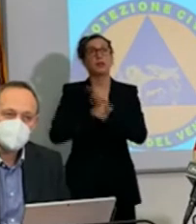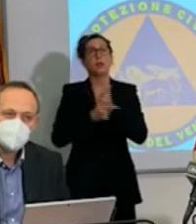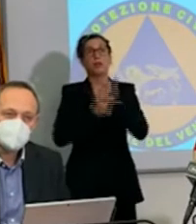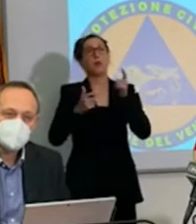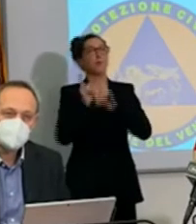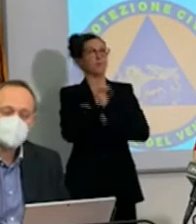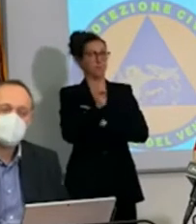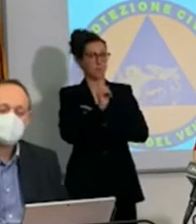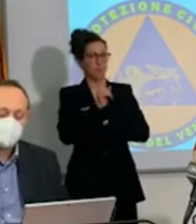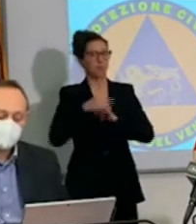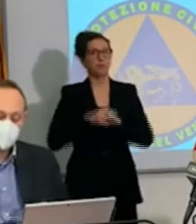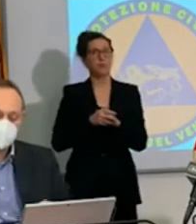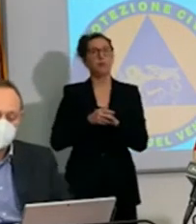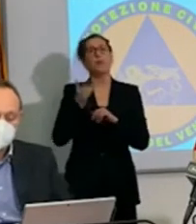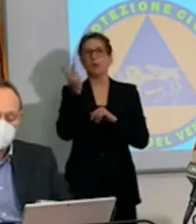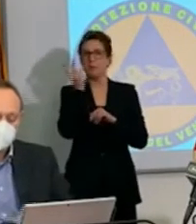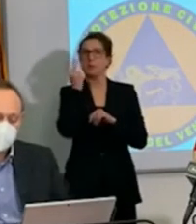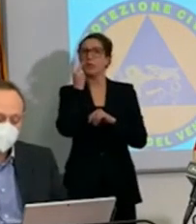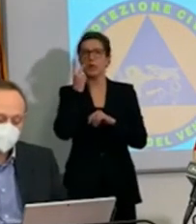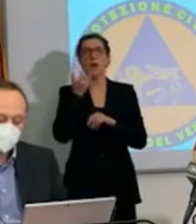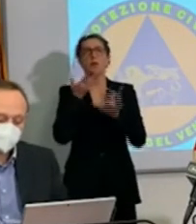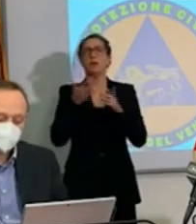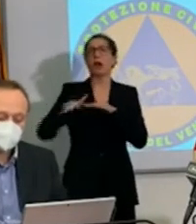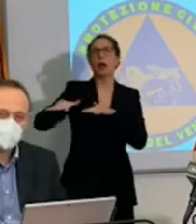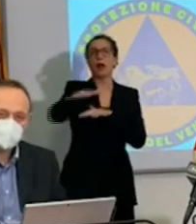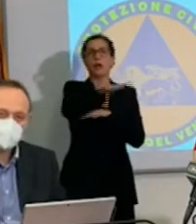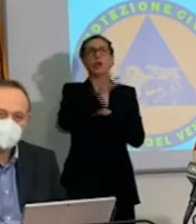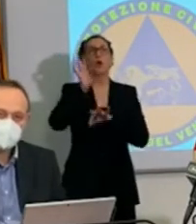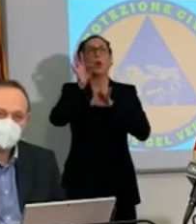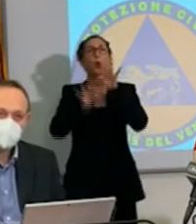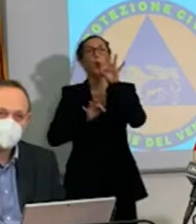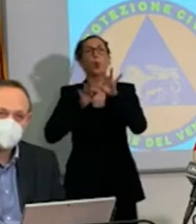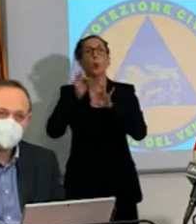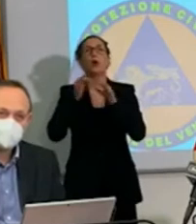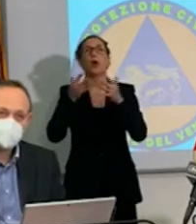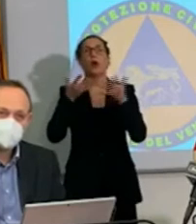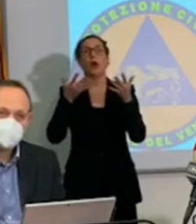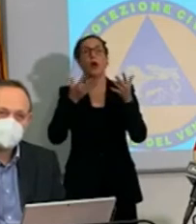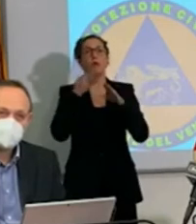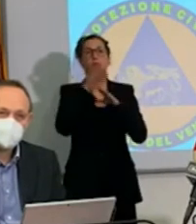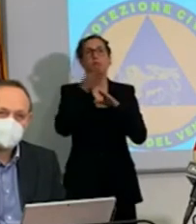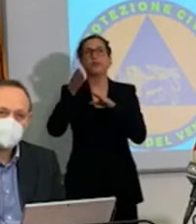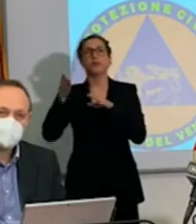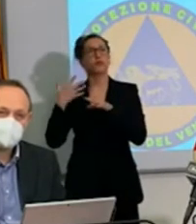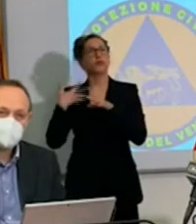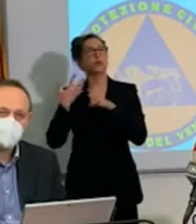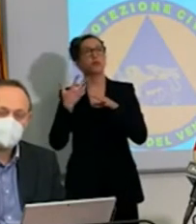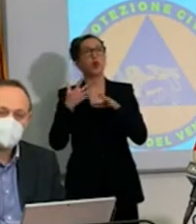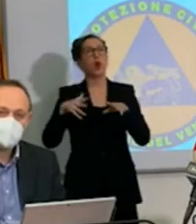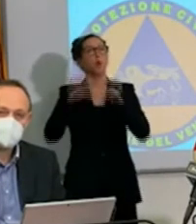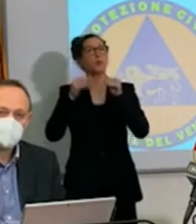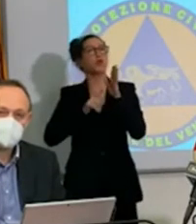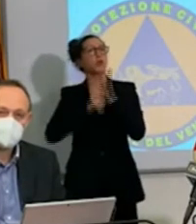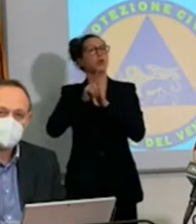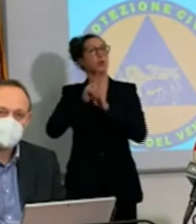del territorio insomma che risponde di dovremmo vedere sempre di più speriamo dagli indicatori che